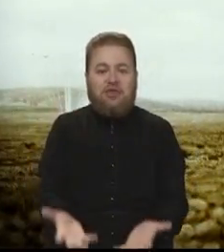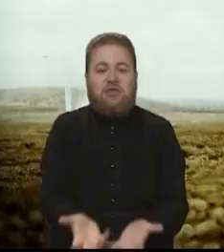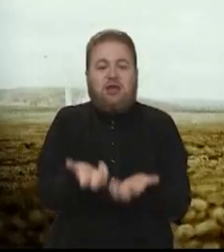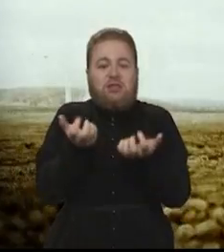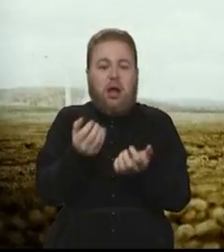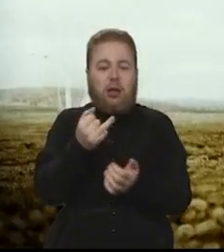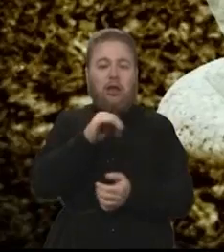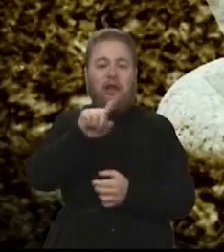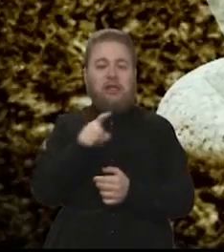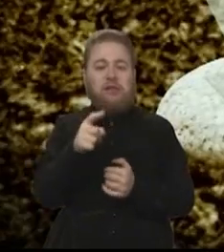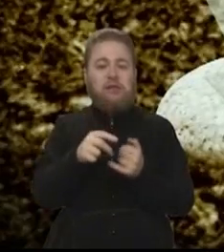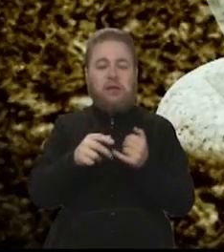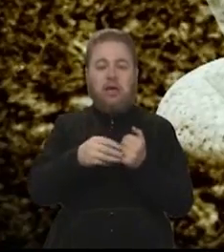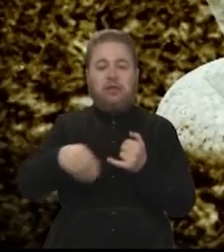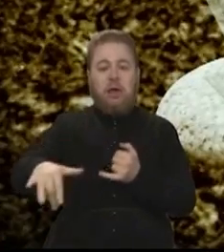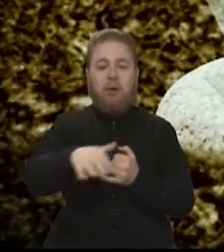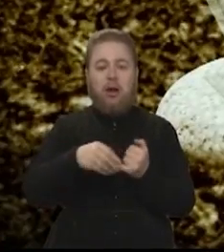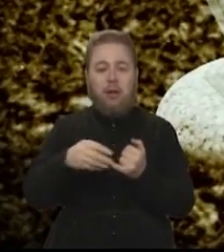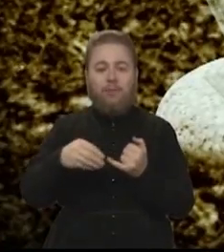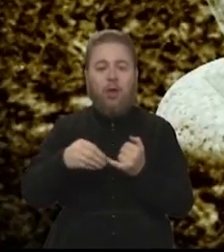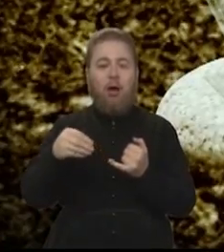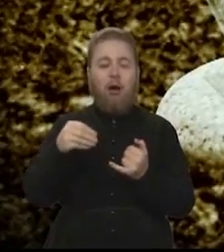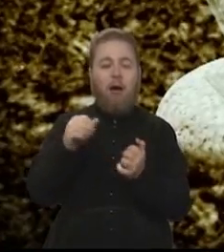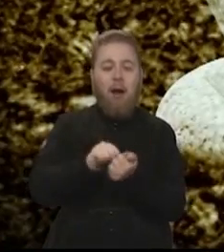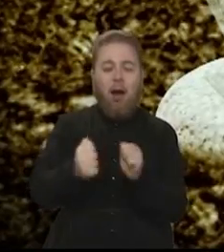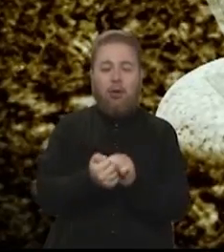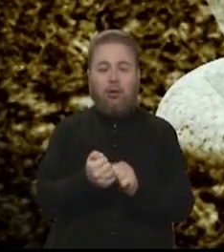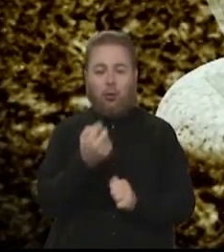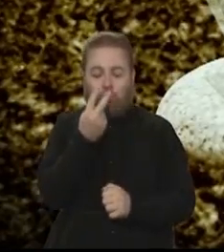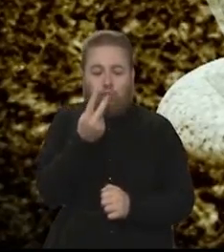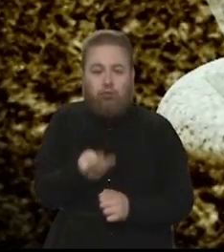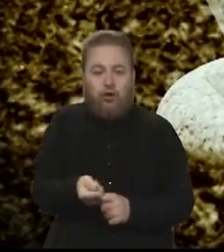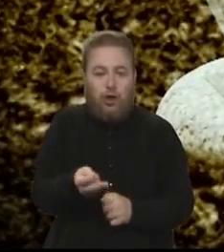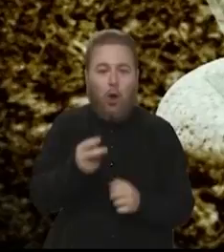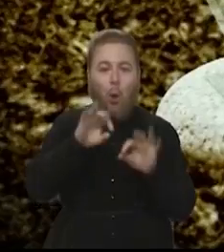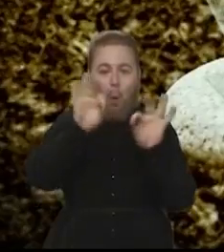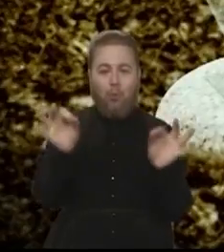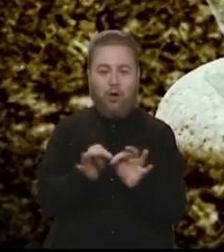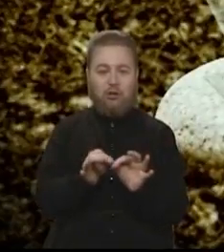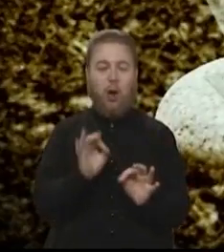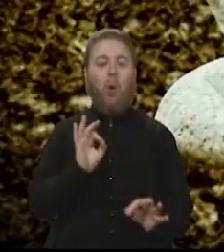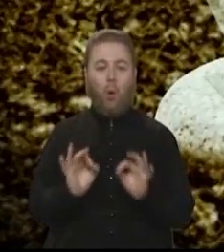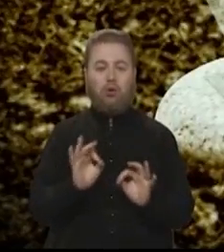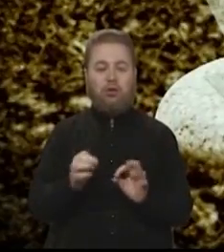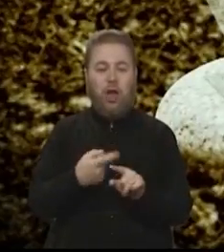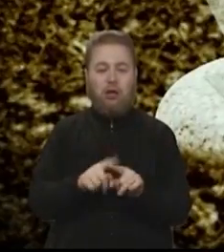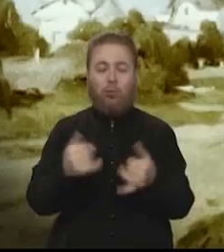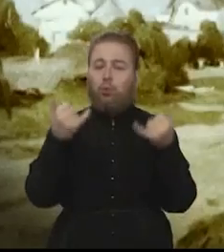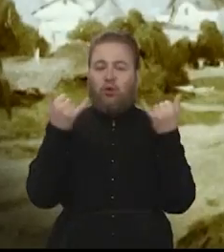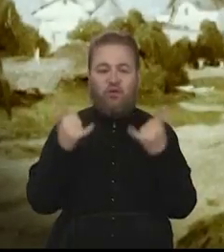земли камень, а на камне увидел образ. Естественно, он этому